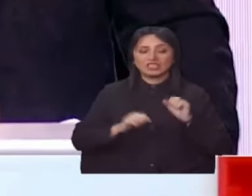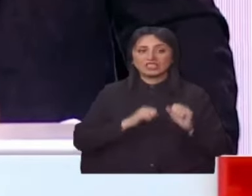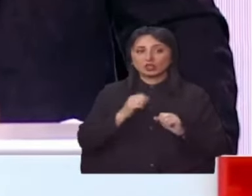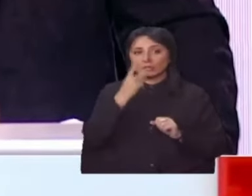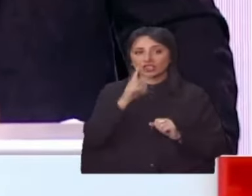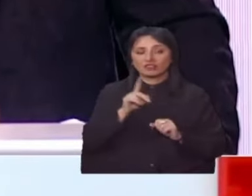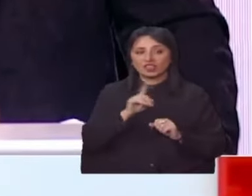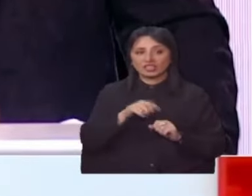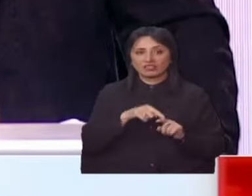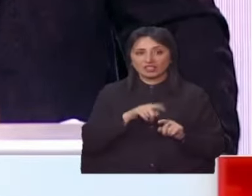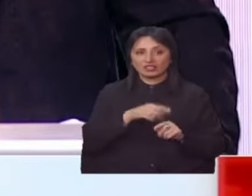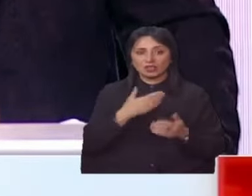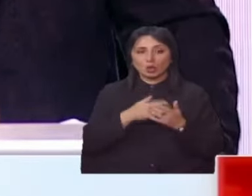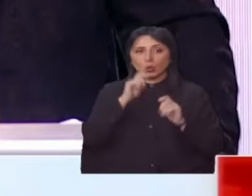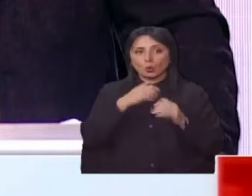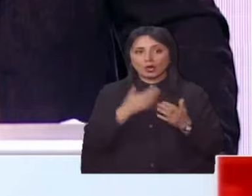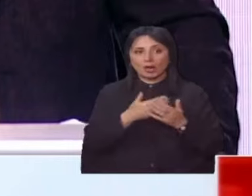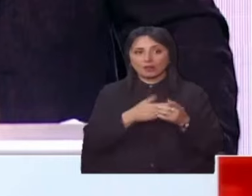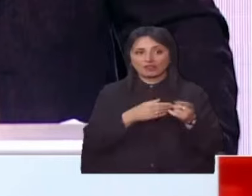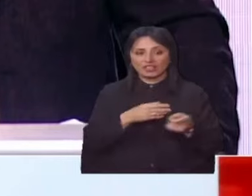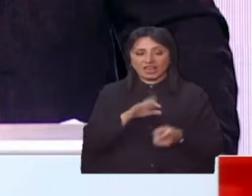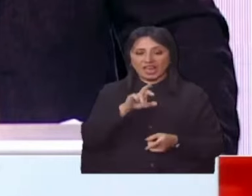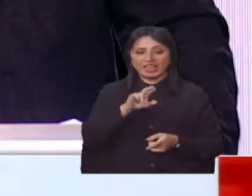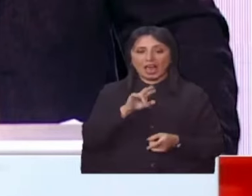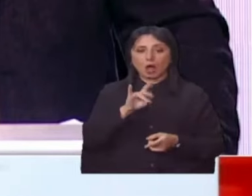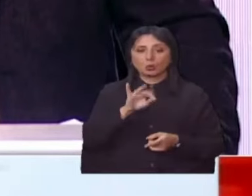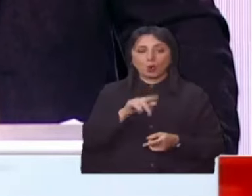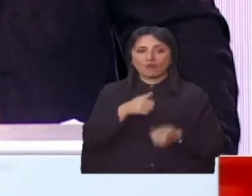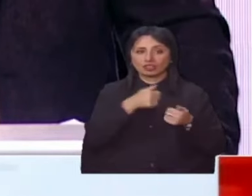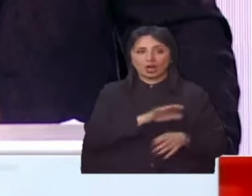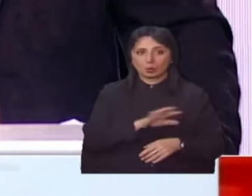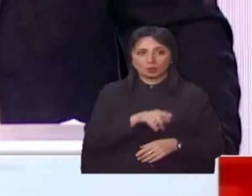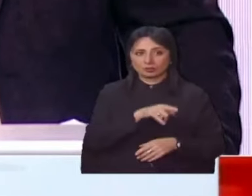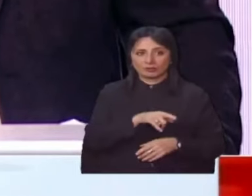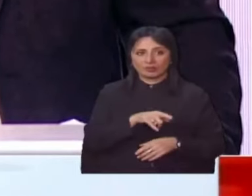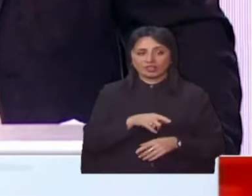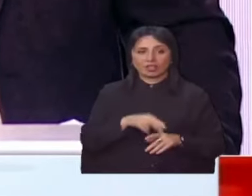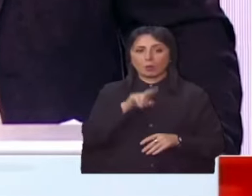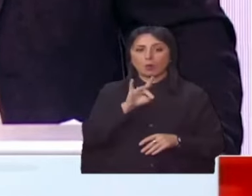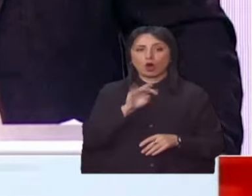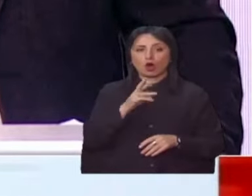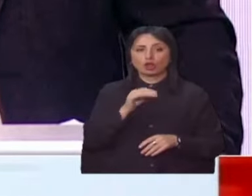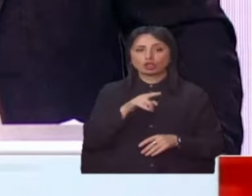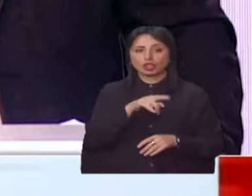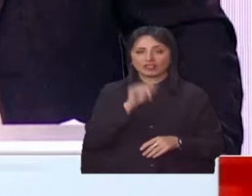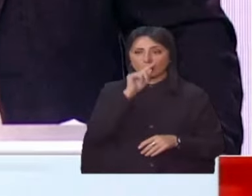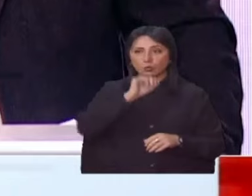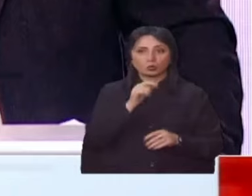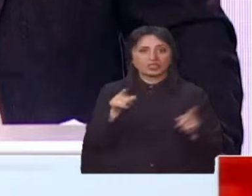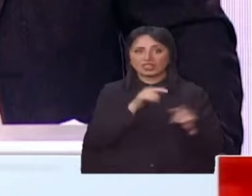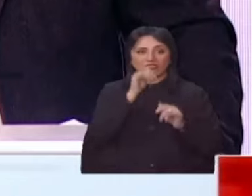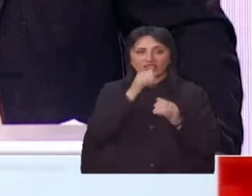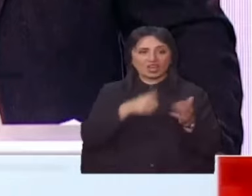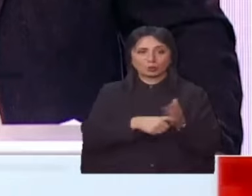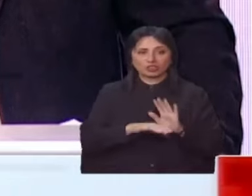ჩანს უკრაინის მაგალითზე, როცა არც იანუკოვიჩის ხელისუფლება უშველა უკრაინას, არც პოროშენკოს მცდელობა პუტინთან მეგობრობის,